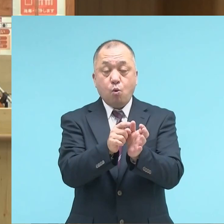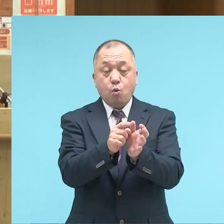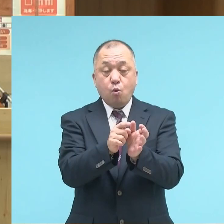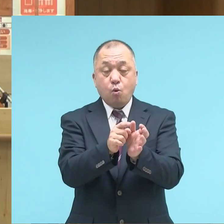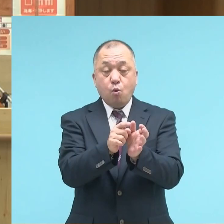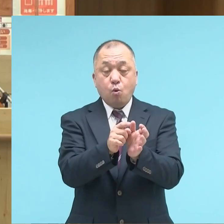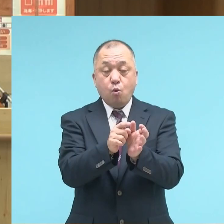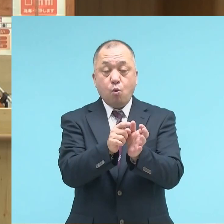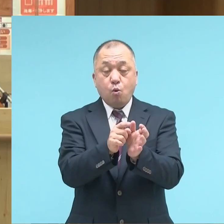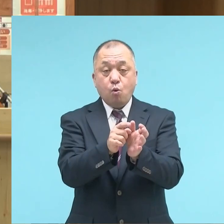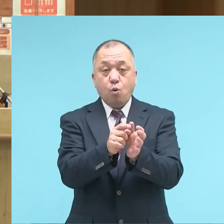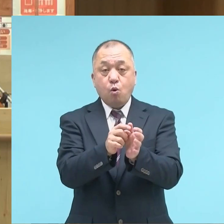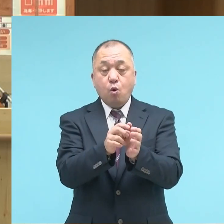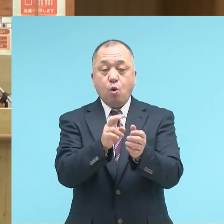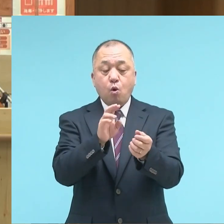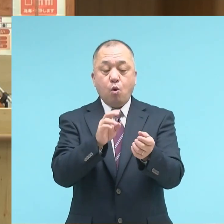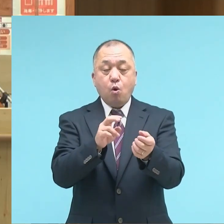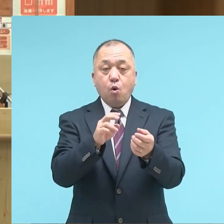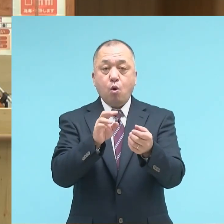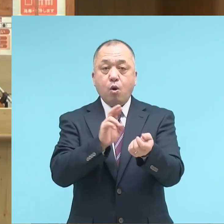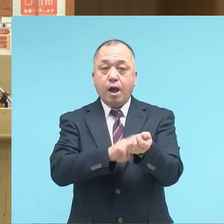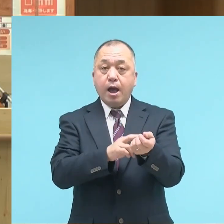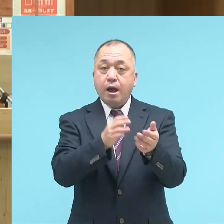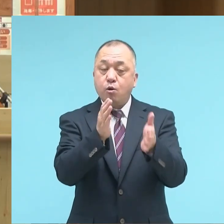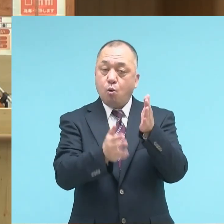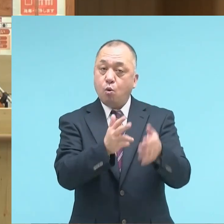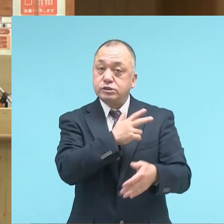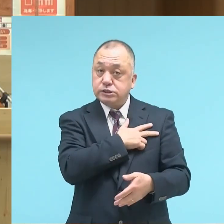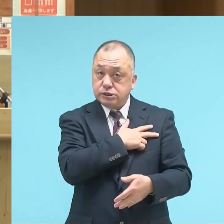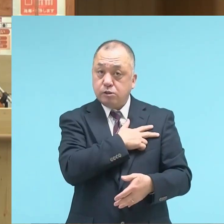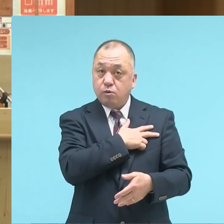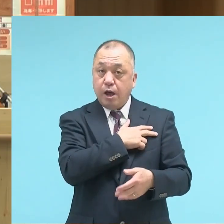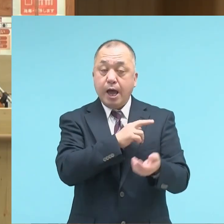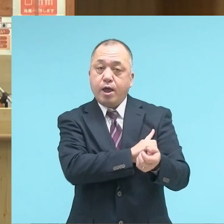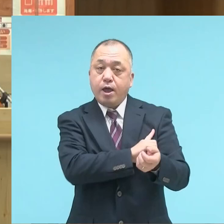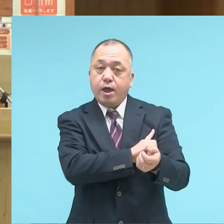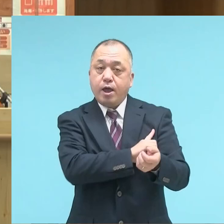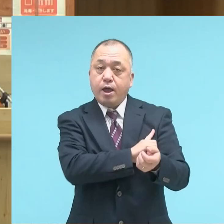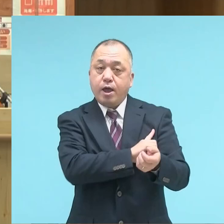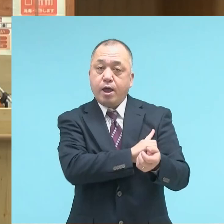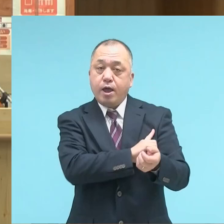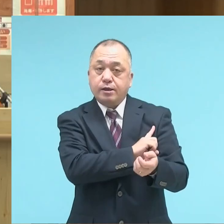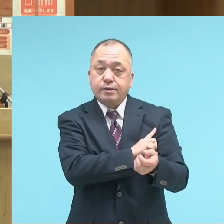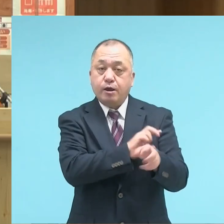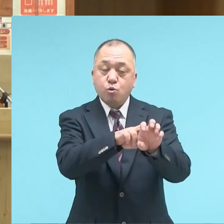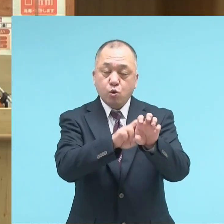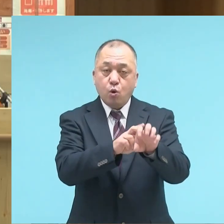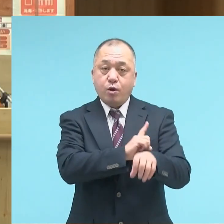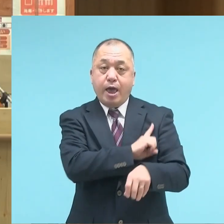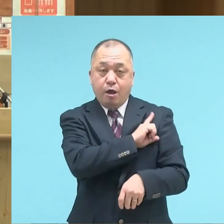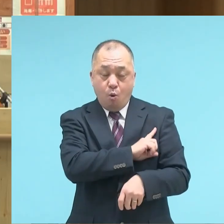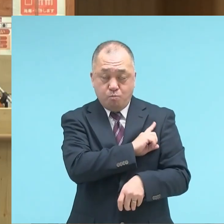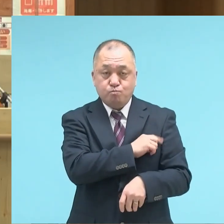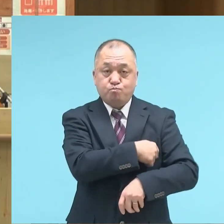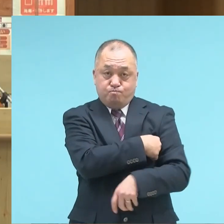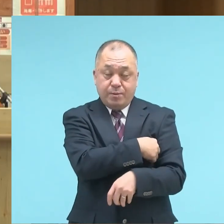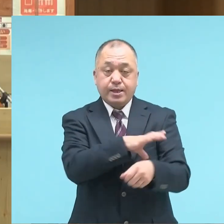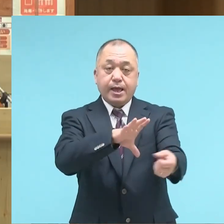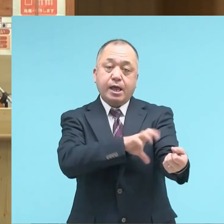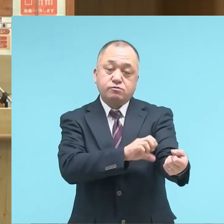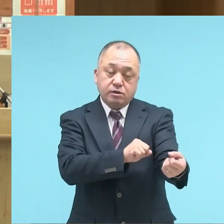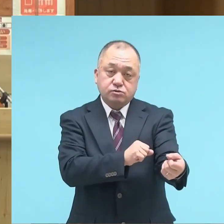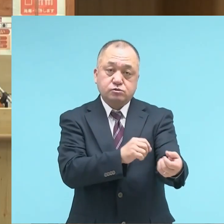隊 の, その看護師などの方々にですね、医師の、診療補助、検温、血圧測定、入院患者